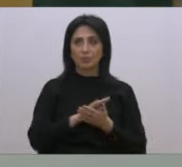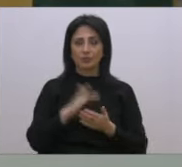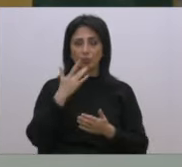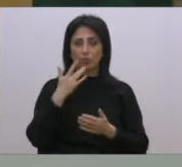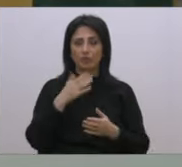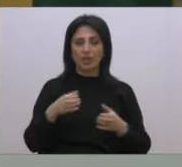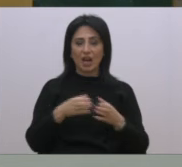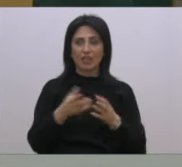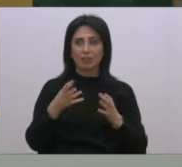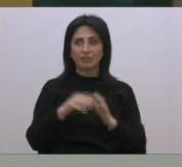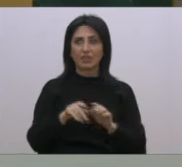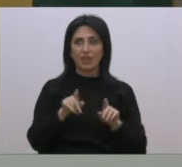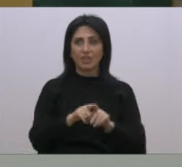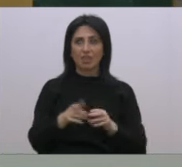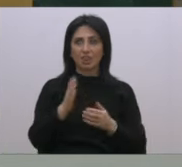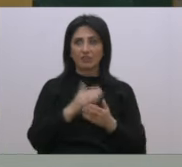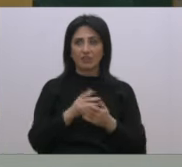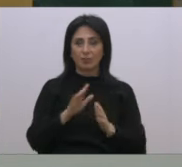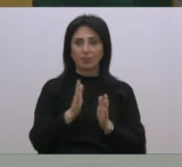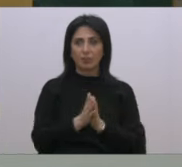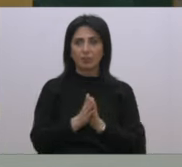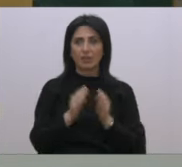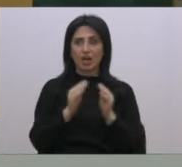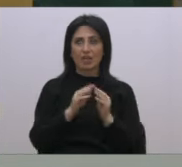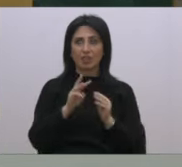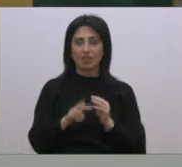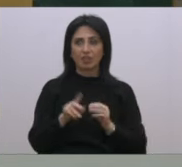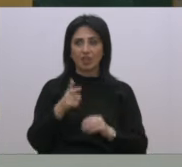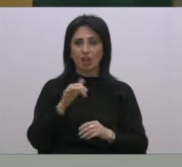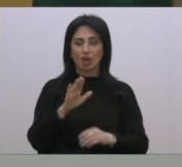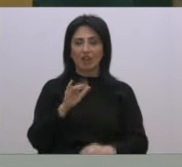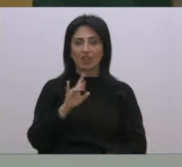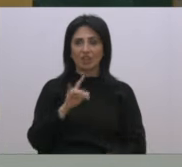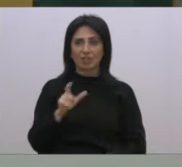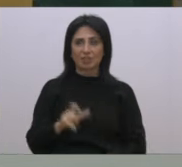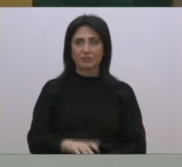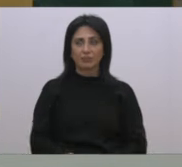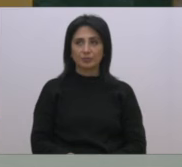პოლიტიკურ გაერთიანებაში, აი ესეთ შედეგები აქვს ამ ყველაფერს. 10 წუთი ჩავდეთ გიორგი ვაშაძეს.